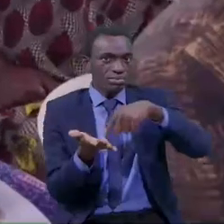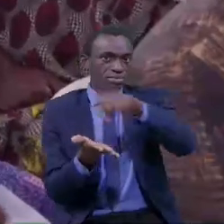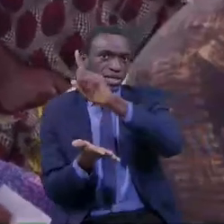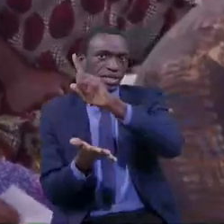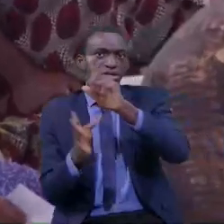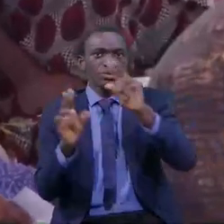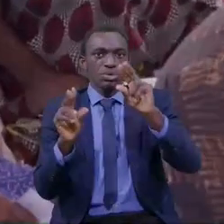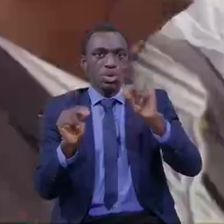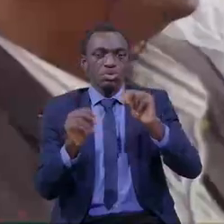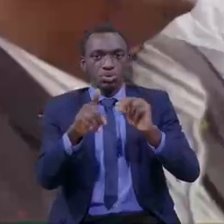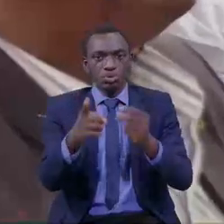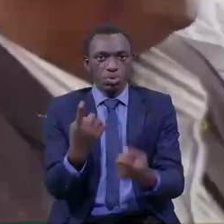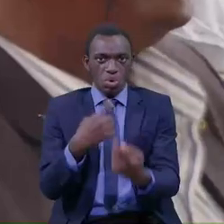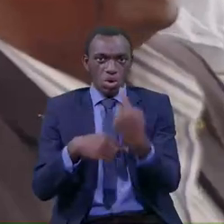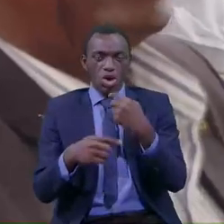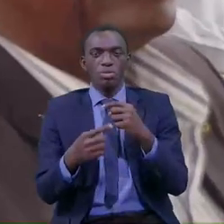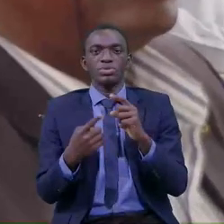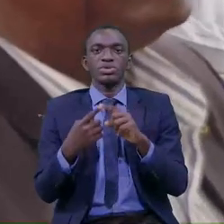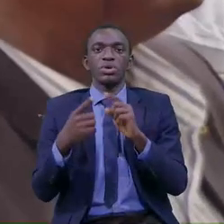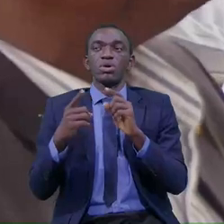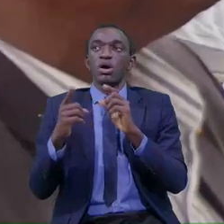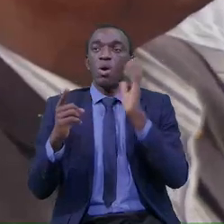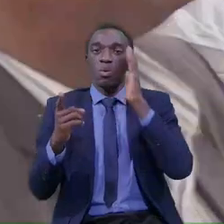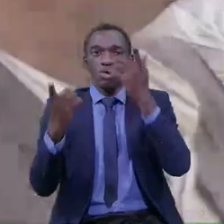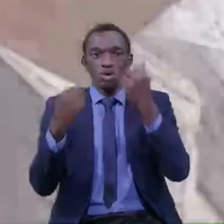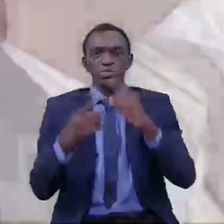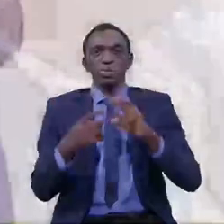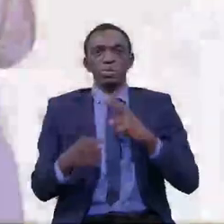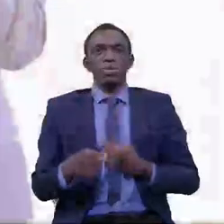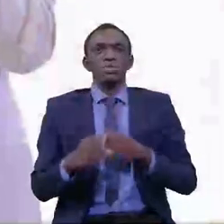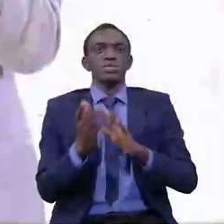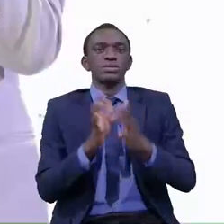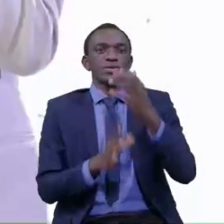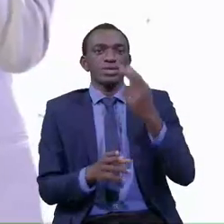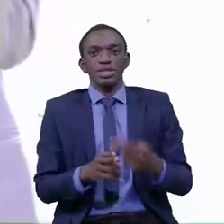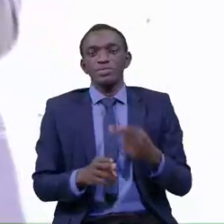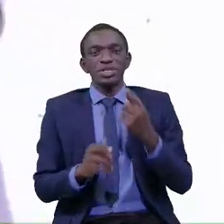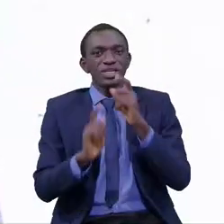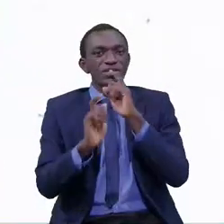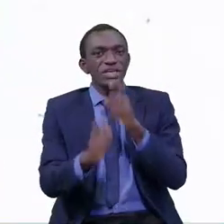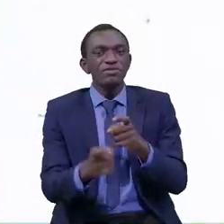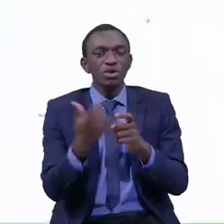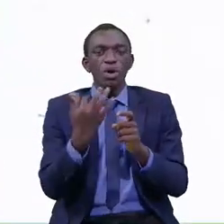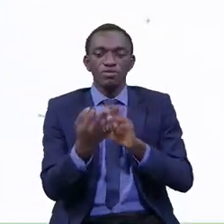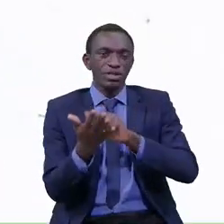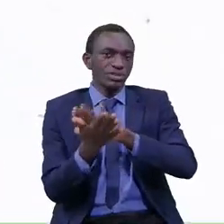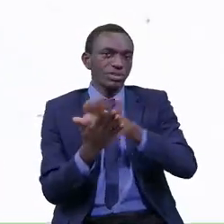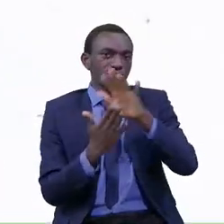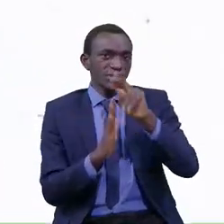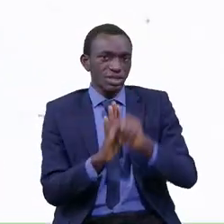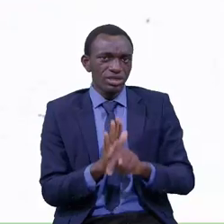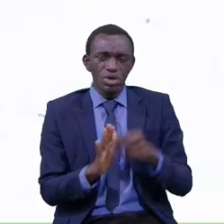Christ, c'est à vous au nom de Jésus-Christ. Le don de justice. On n'achète pas, c'est un